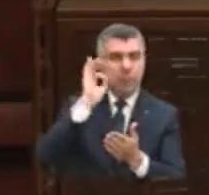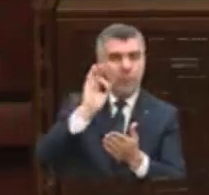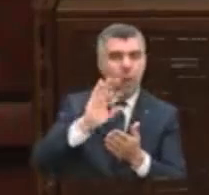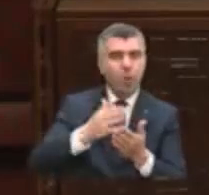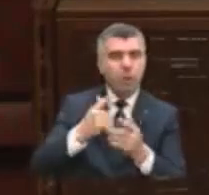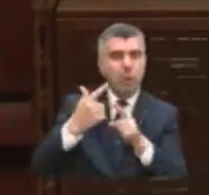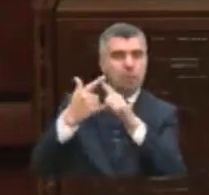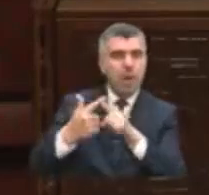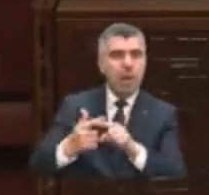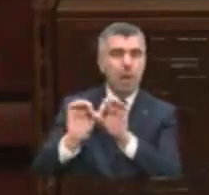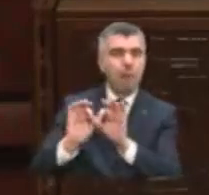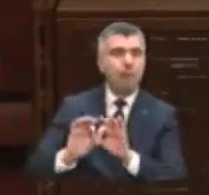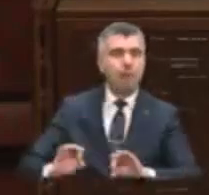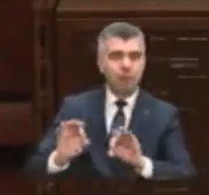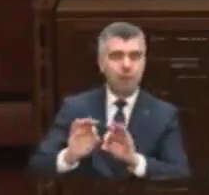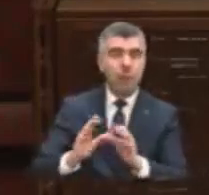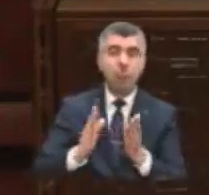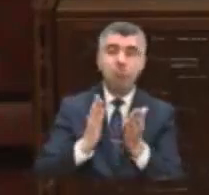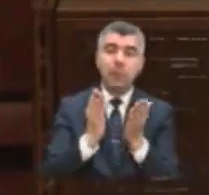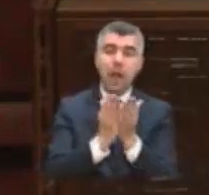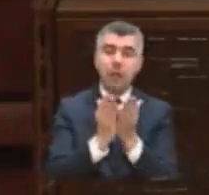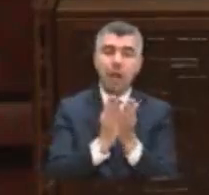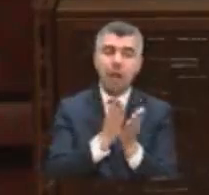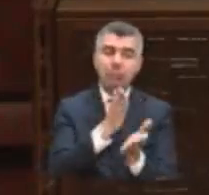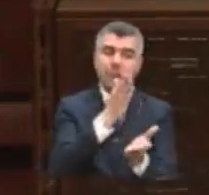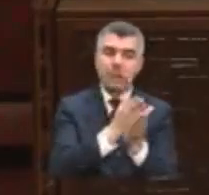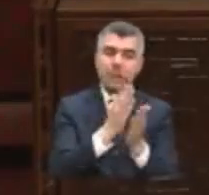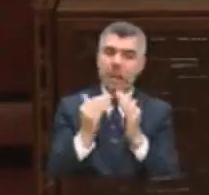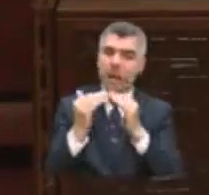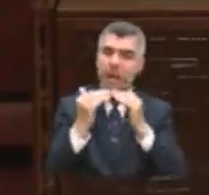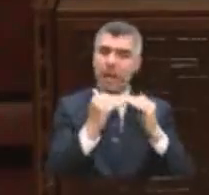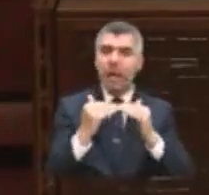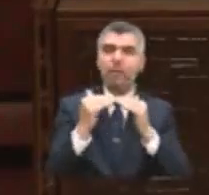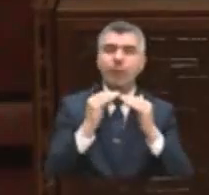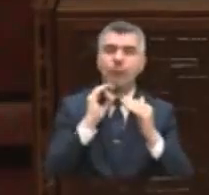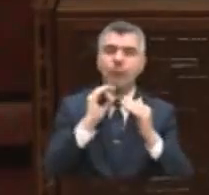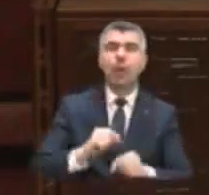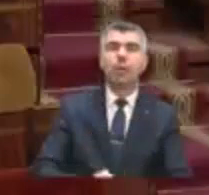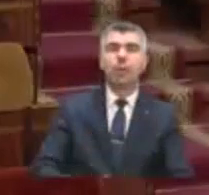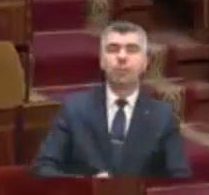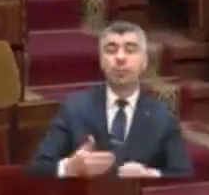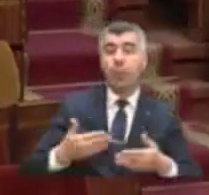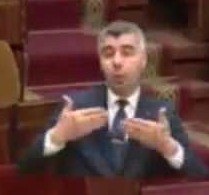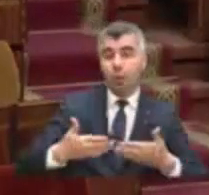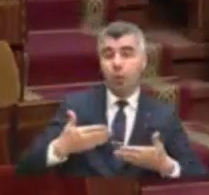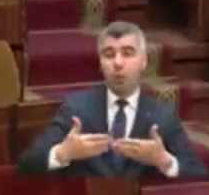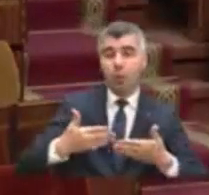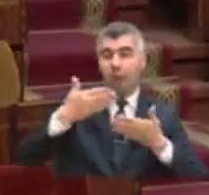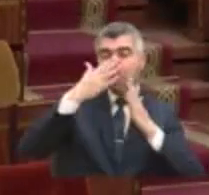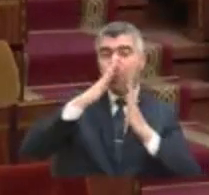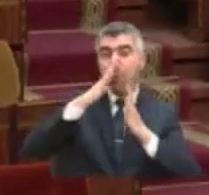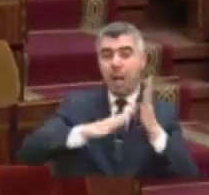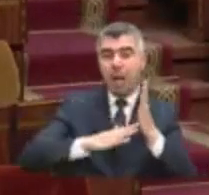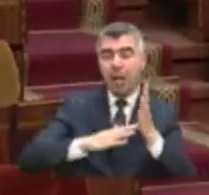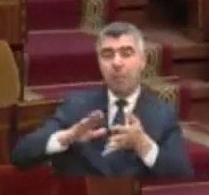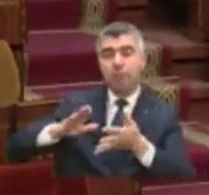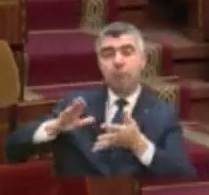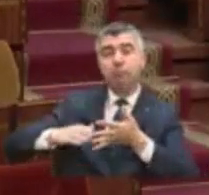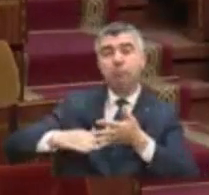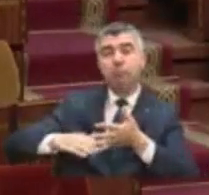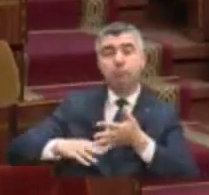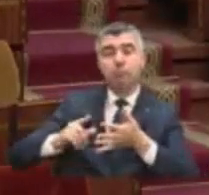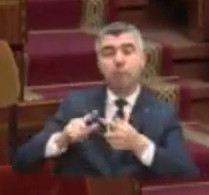المالية. كانت مدرسة ديال الإنصاف والمساواة والجودة العالية. اليوم المغرب كيحتل مراتب متأخرة في